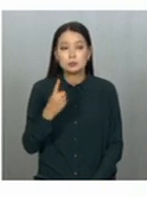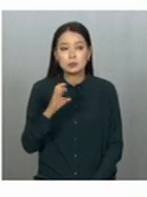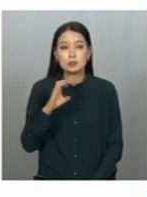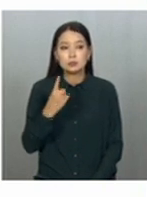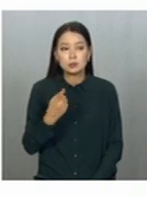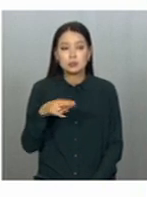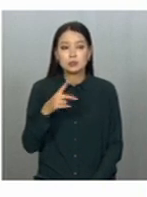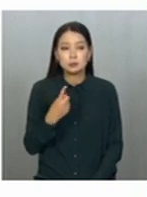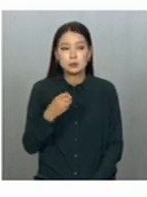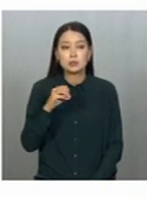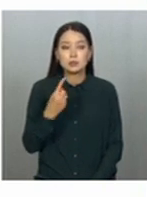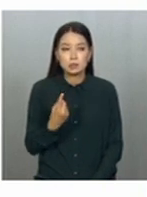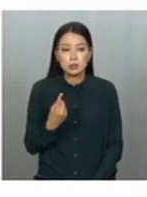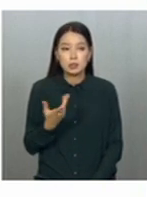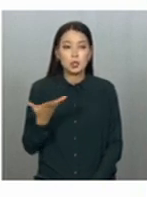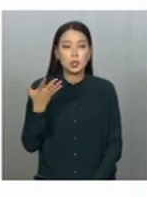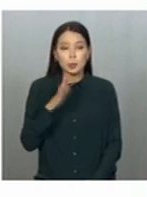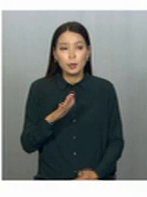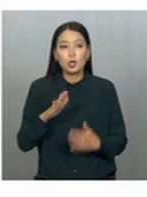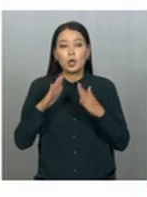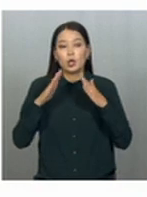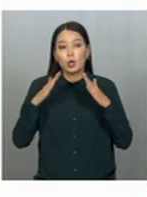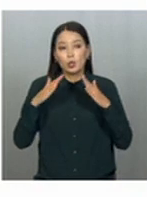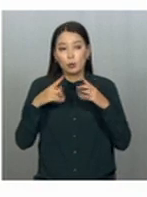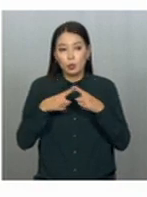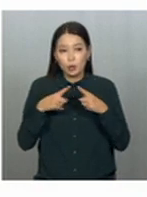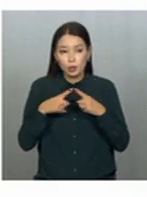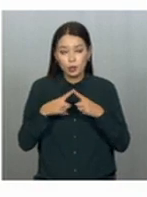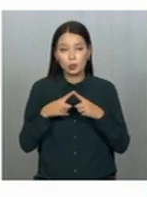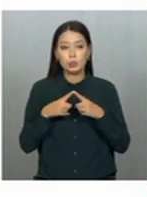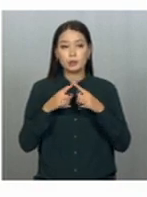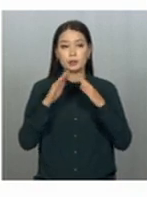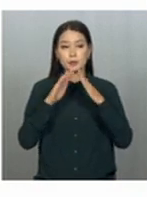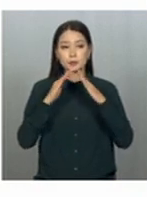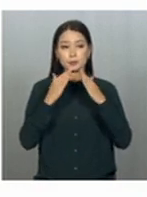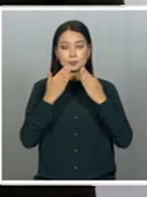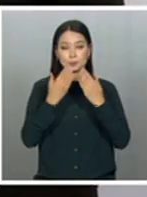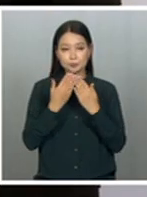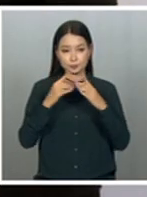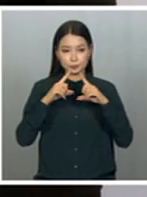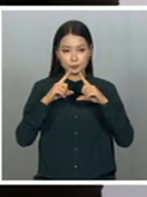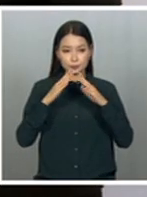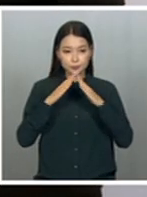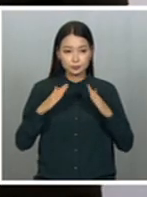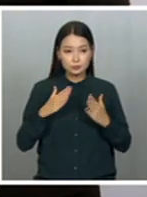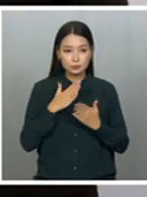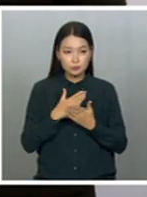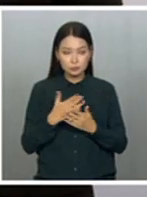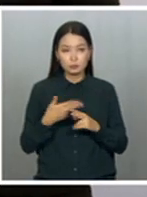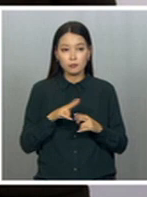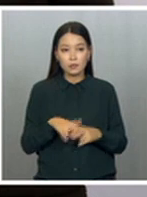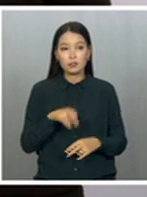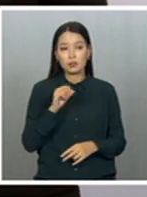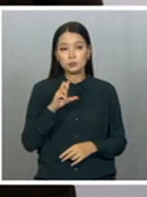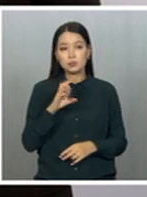S1, D1, E1 бес бұрышты қиық пирамидасы берілген. A, B, S, D,